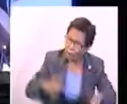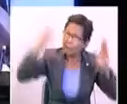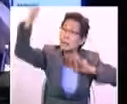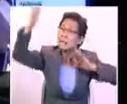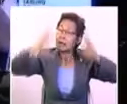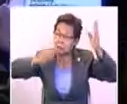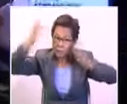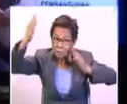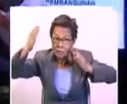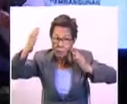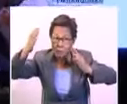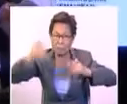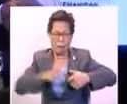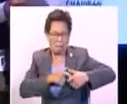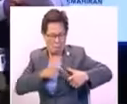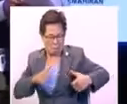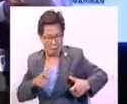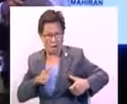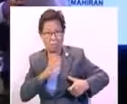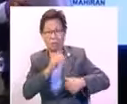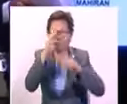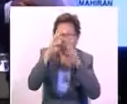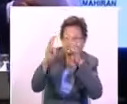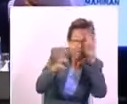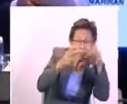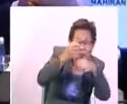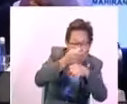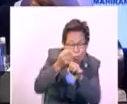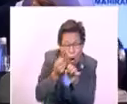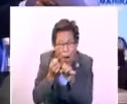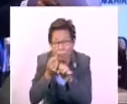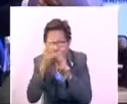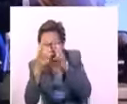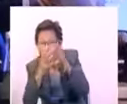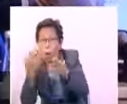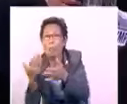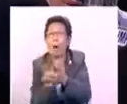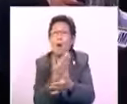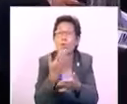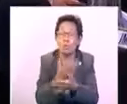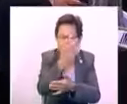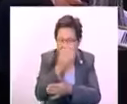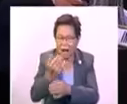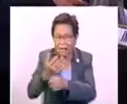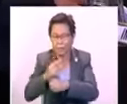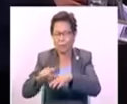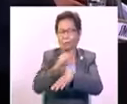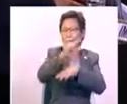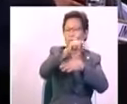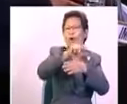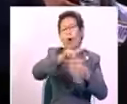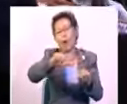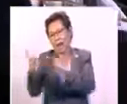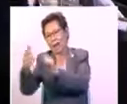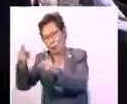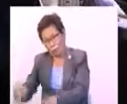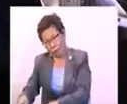ini berani dan kreatif dalam mencipta sesuatu yang baru dan dapat digunakan pihak